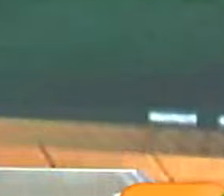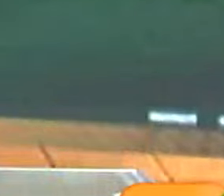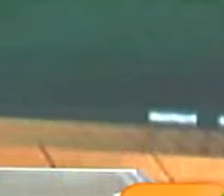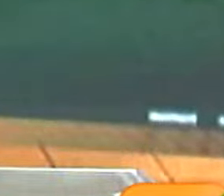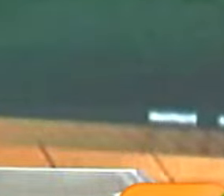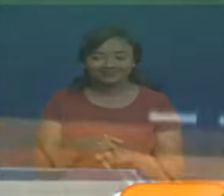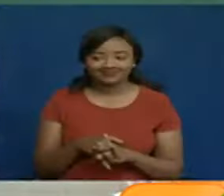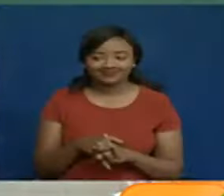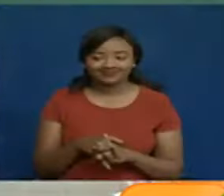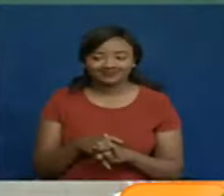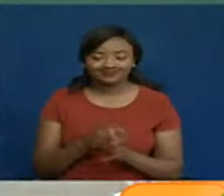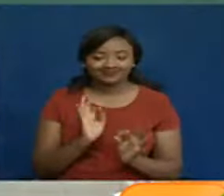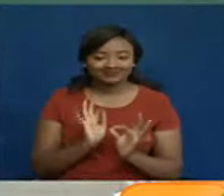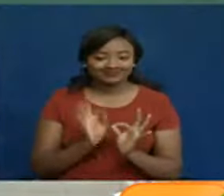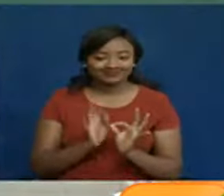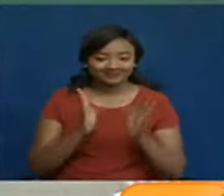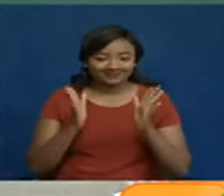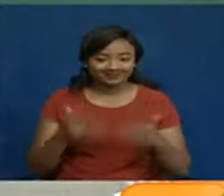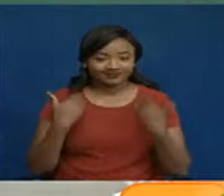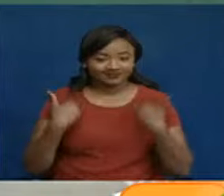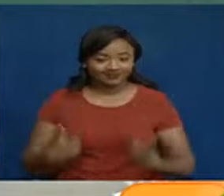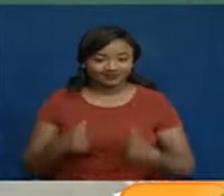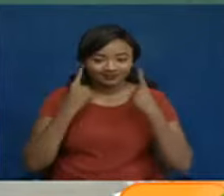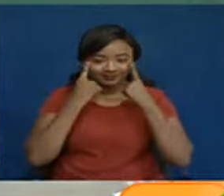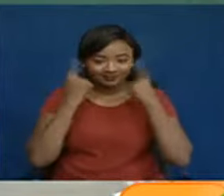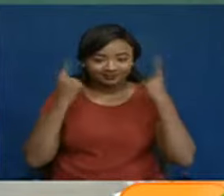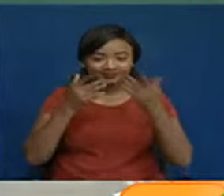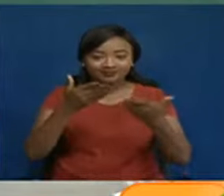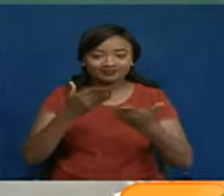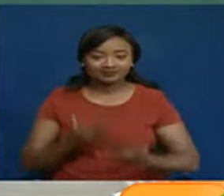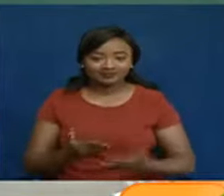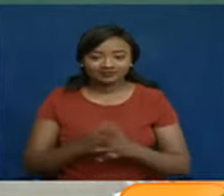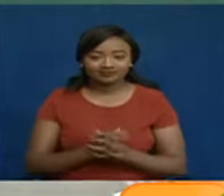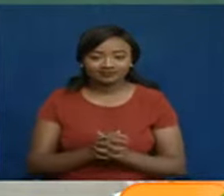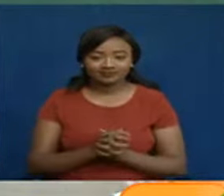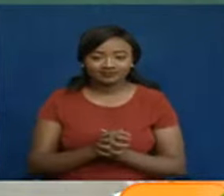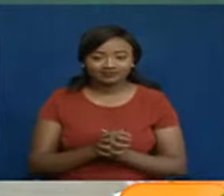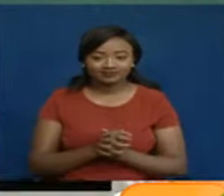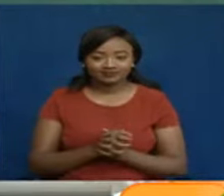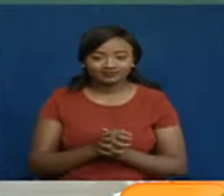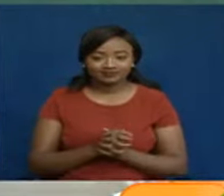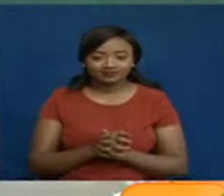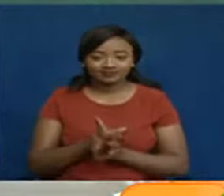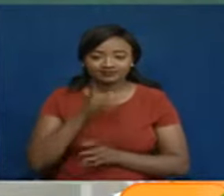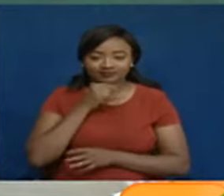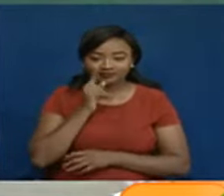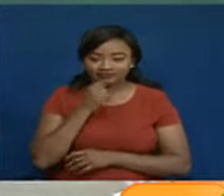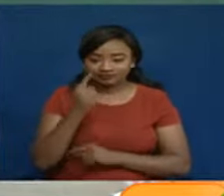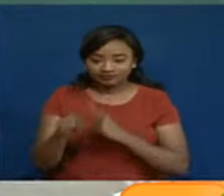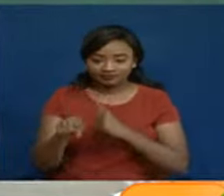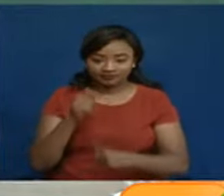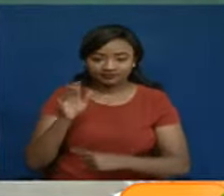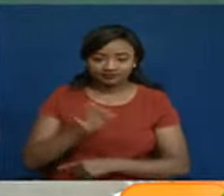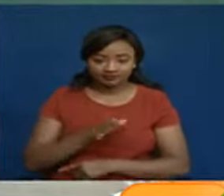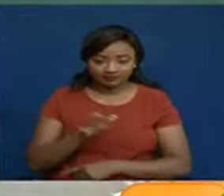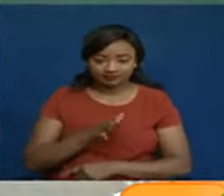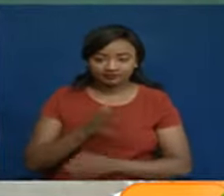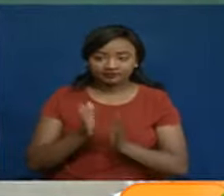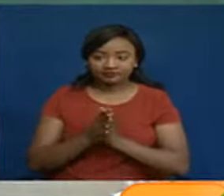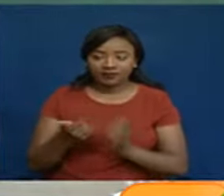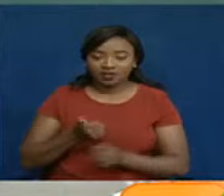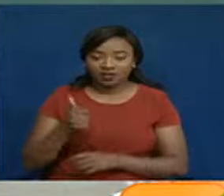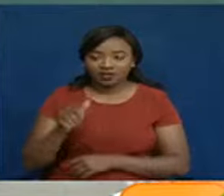ananisaidia kwa lugha ya ishara ni Yula Nzale, karibu. Mshukiwa wa mauaji ya mama na binti wawili mtaani Sili, Hashim Dagane,